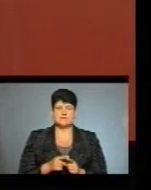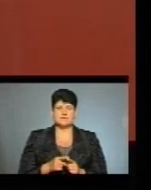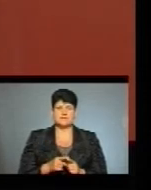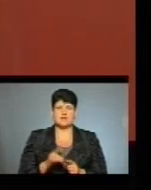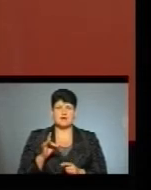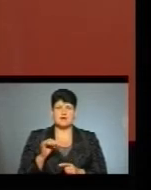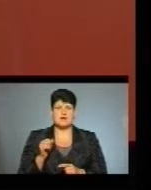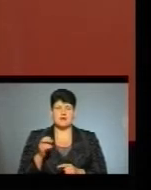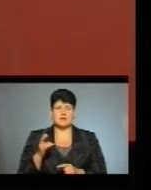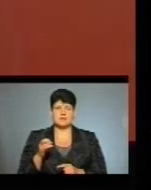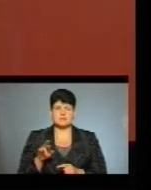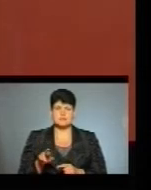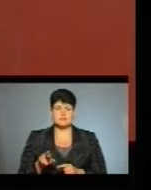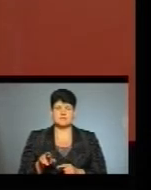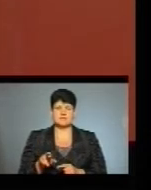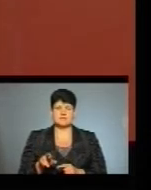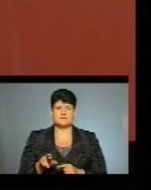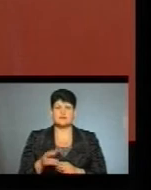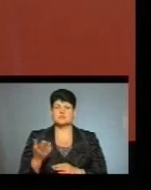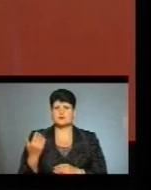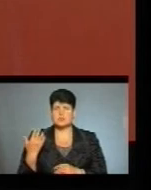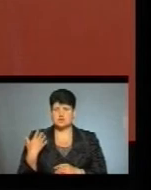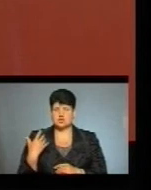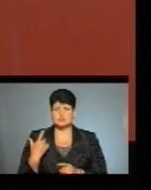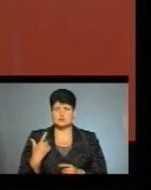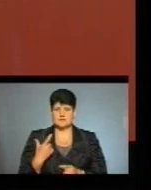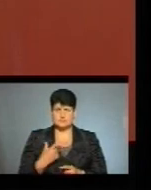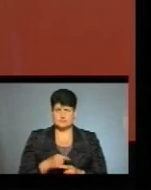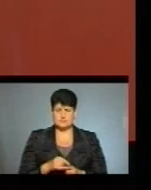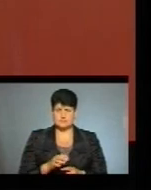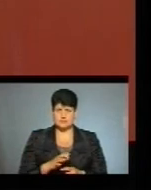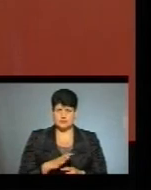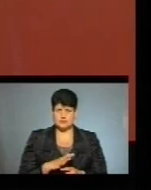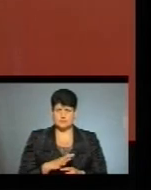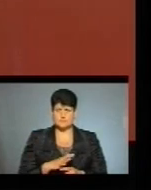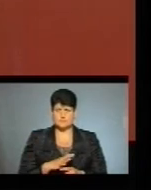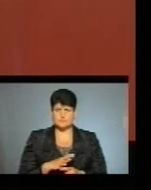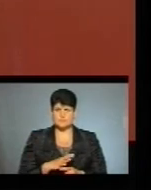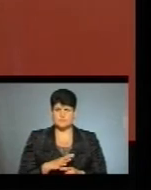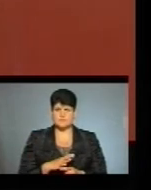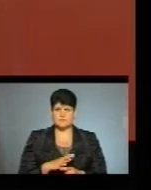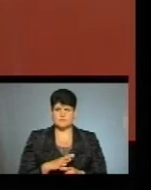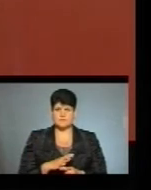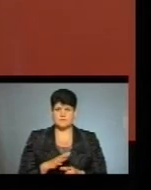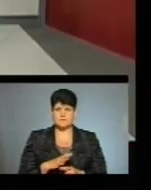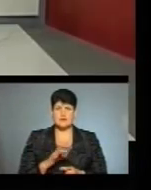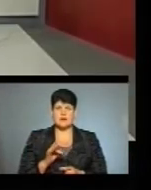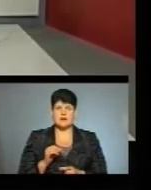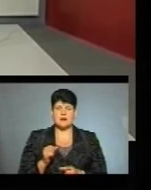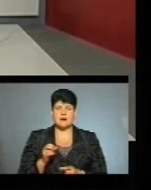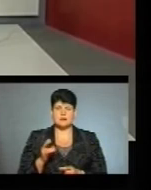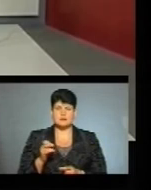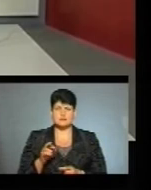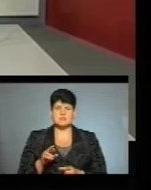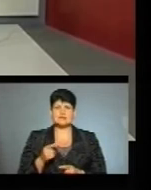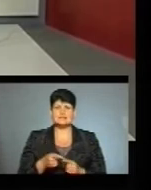вакцину. Попередній раз. Якщо попередній раз вже була спроба провакцинуватися і була реакція, оце,